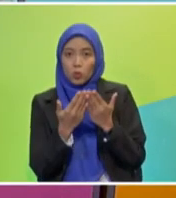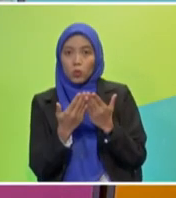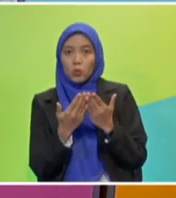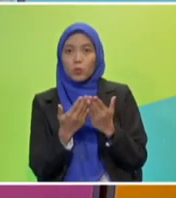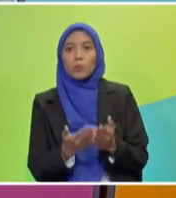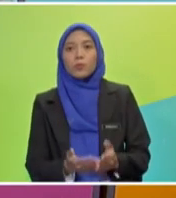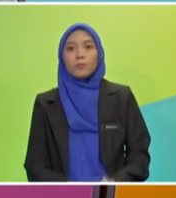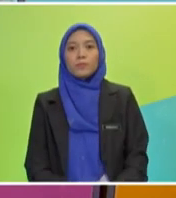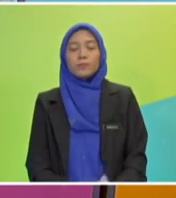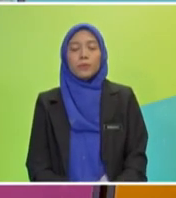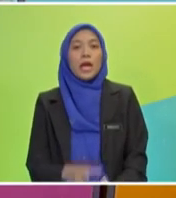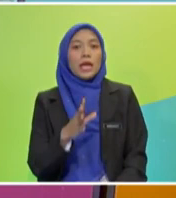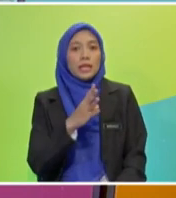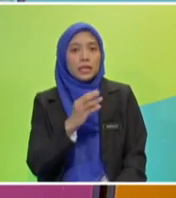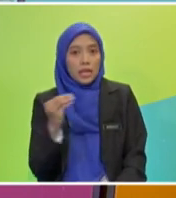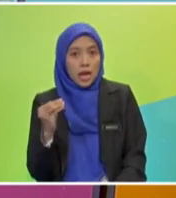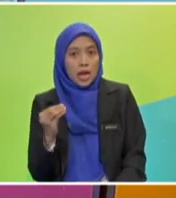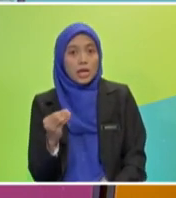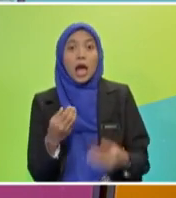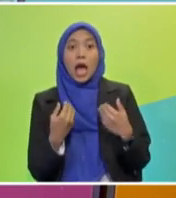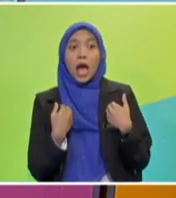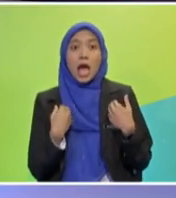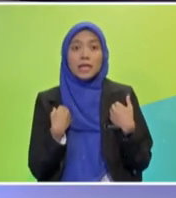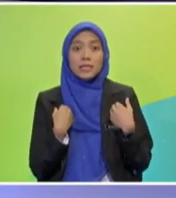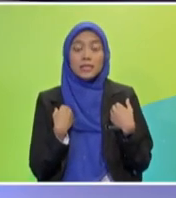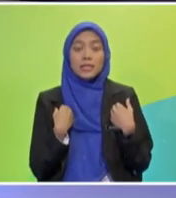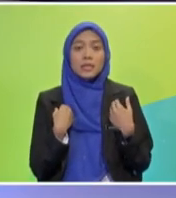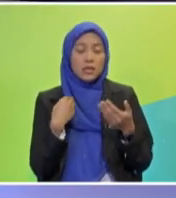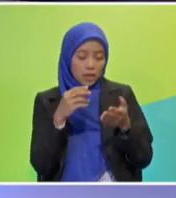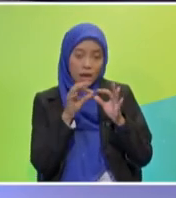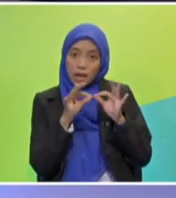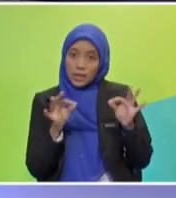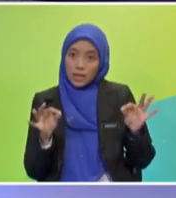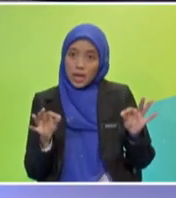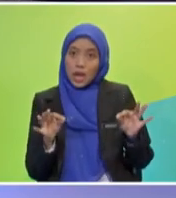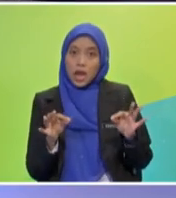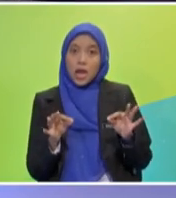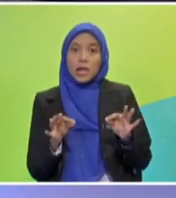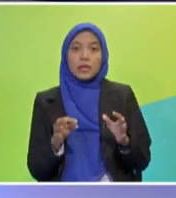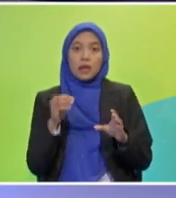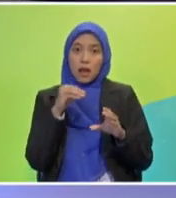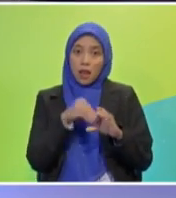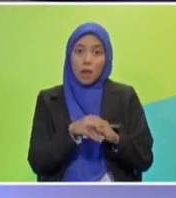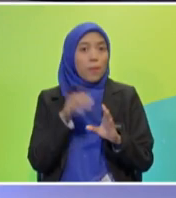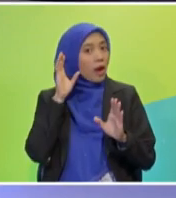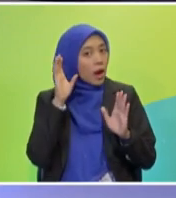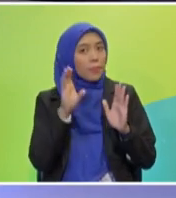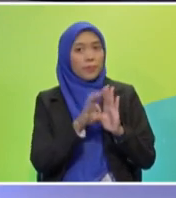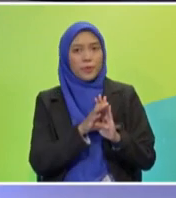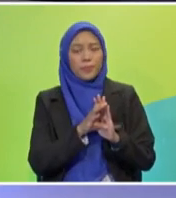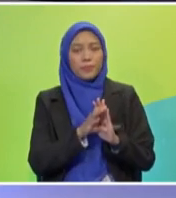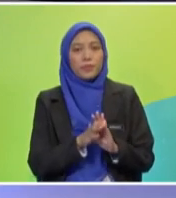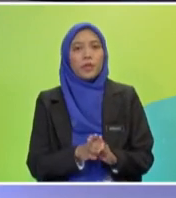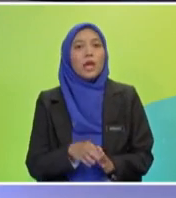Kemudian, pesanan di sebalik buku terdapat di sebalik buku-buku yang berwarna tu. Nanti cikgu akan